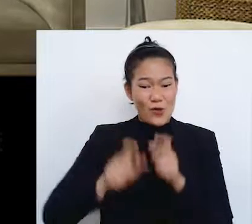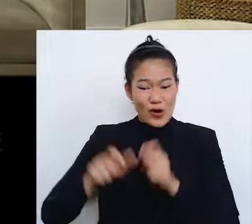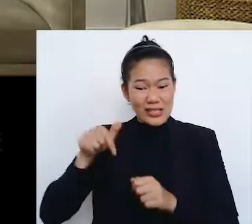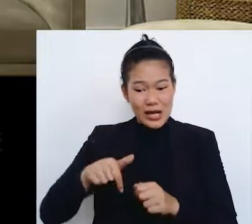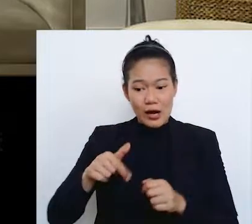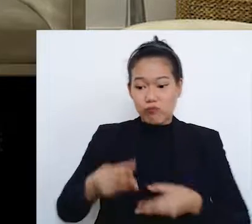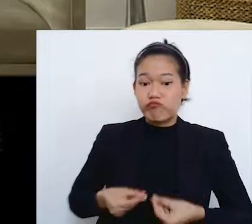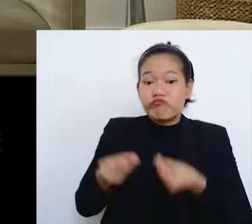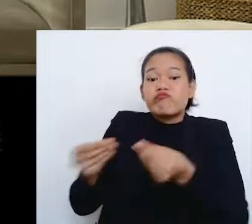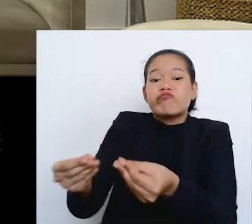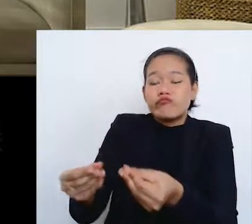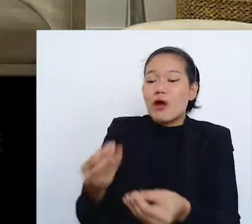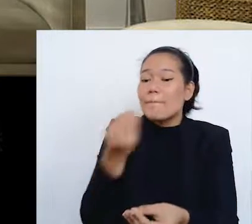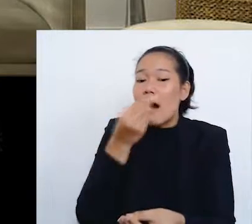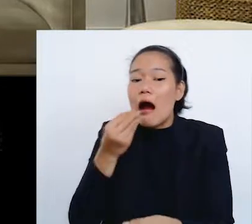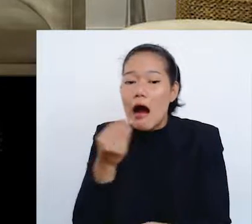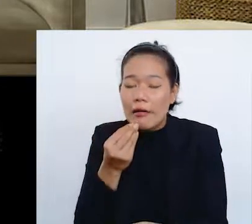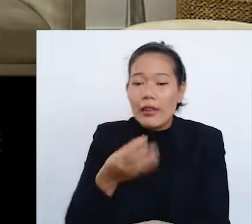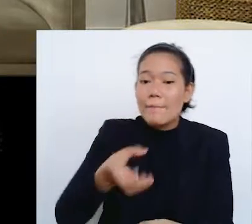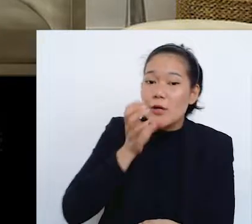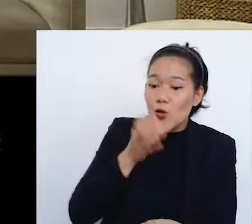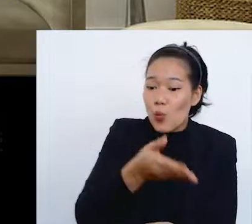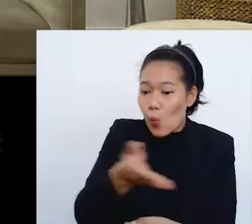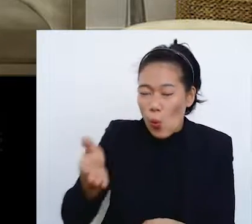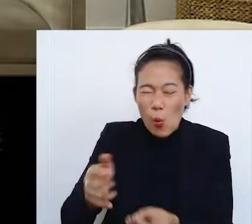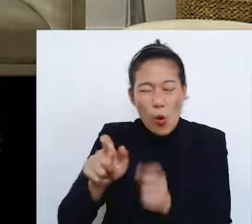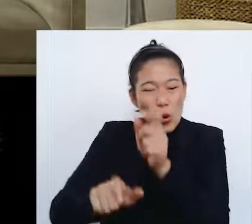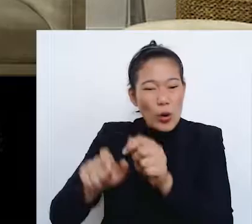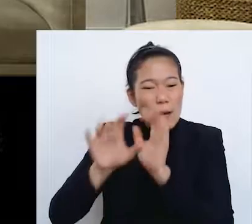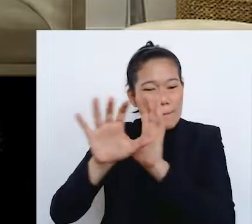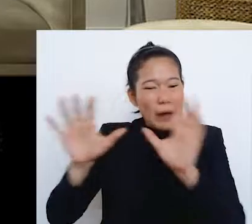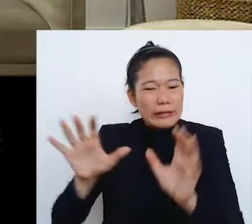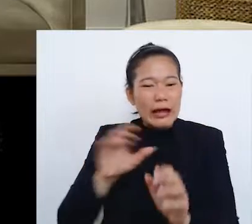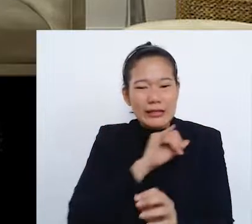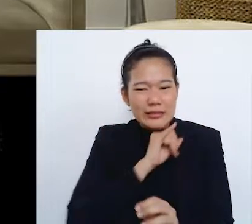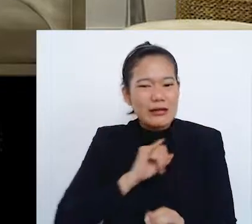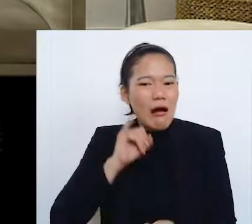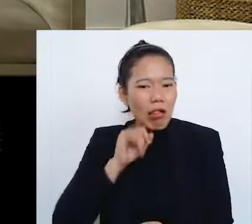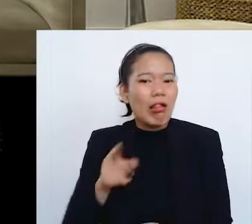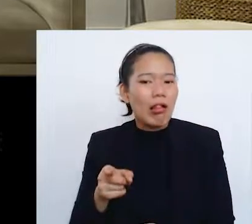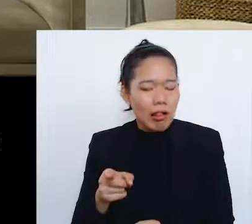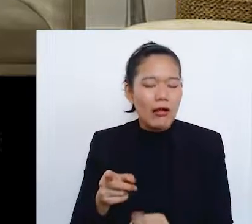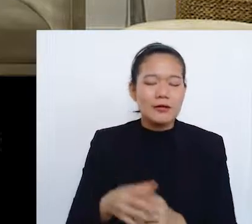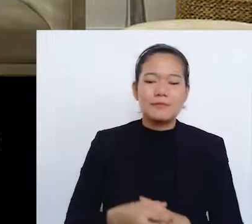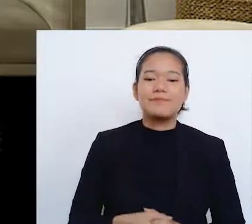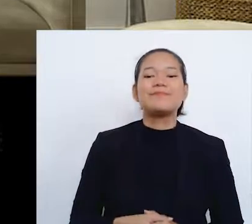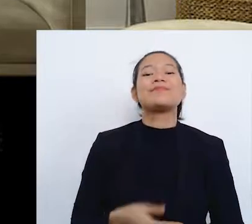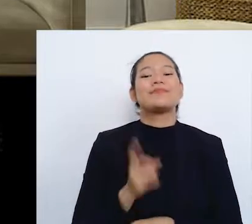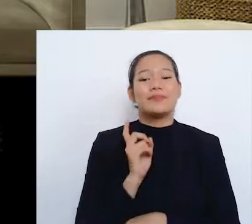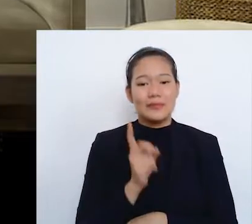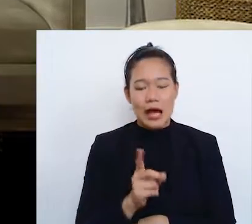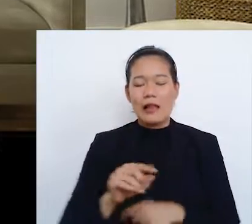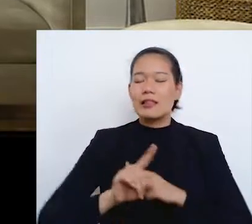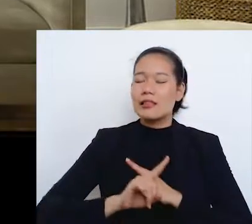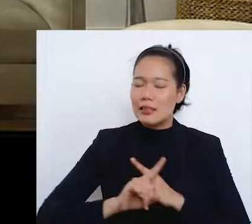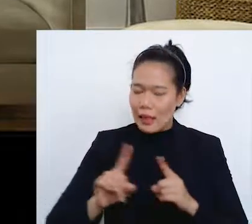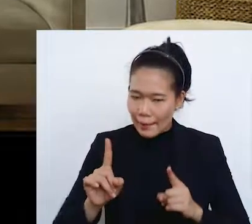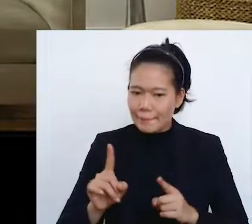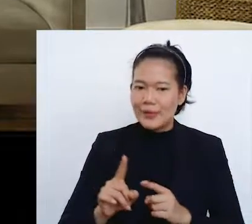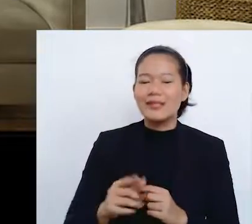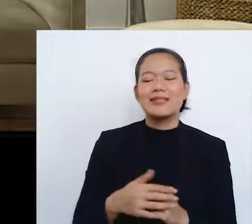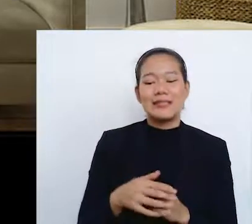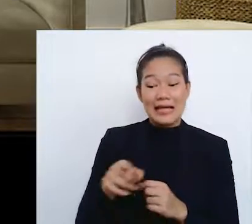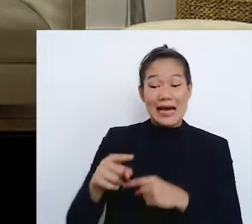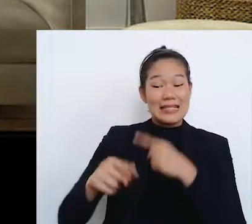ini menyediakan makanan dan minuman untuk begitu banyak orang pada saat itu. Nah,